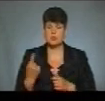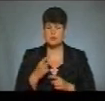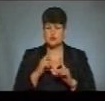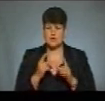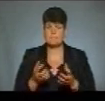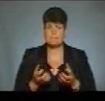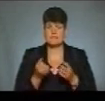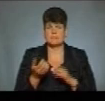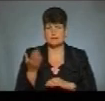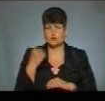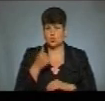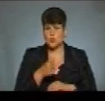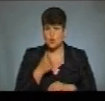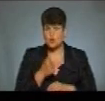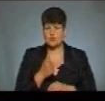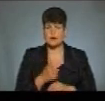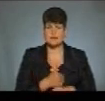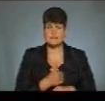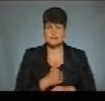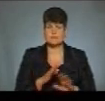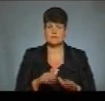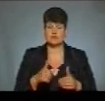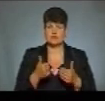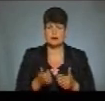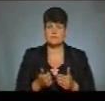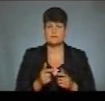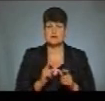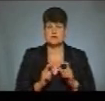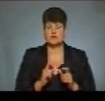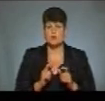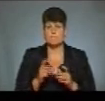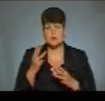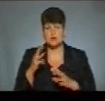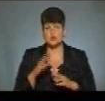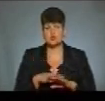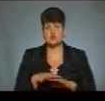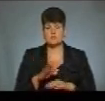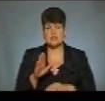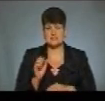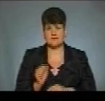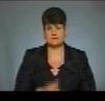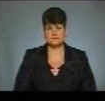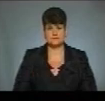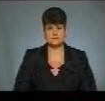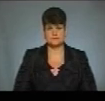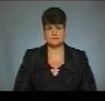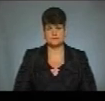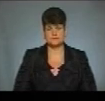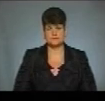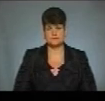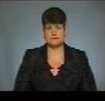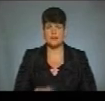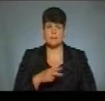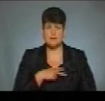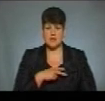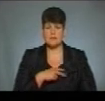підтримала минулого року, а ініціативу подав Інститут модернізації суспільства, розповіла Ольга Хома. Премія